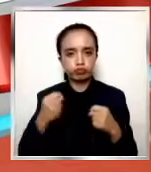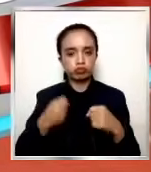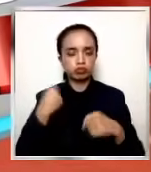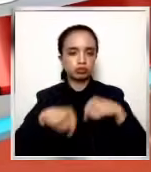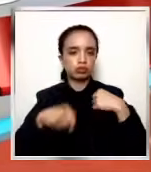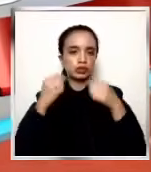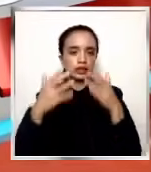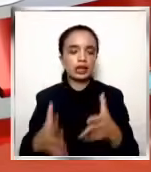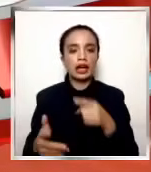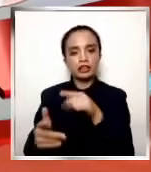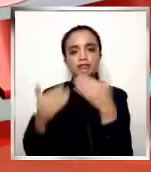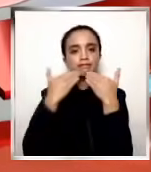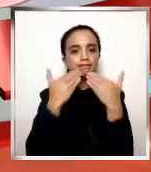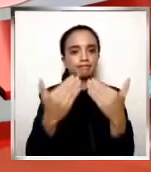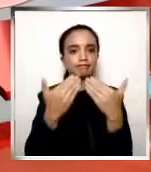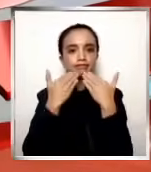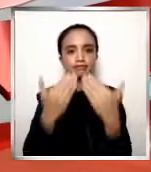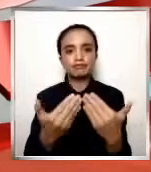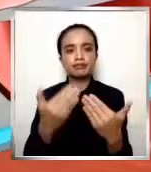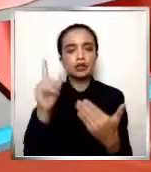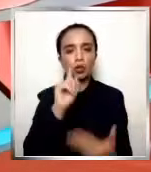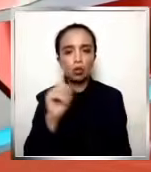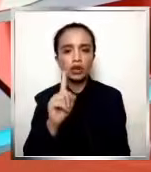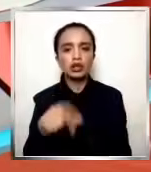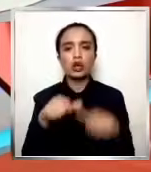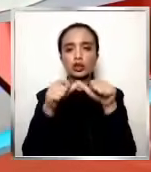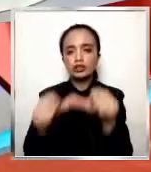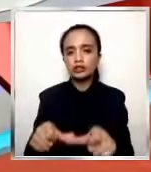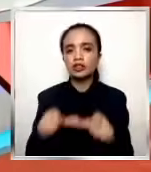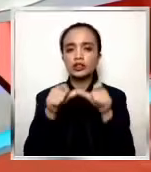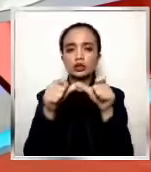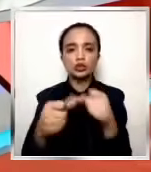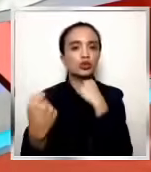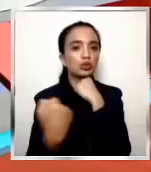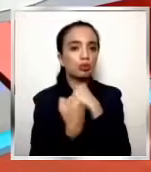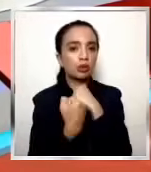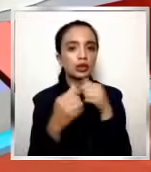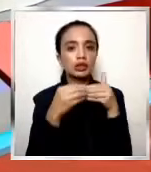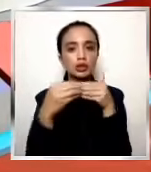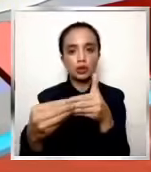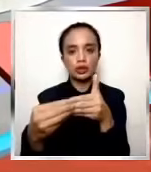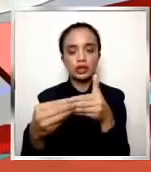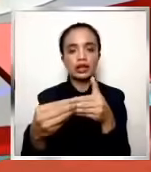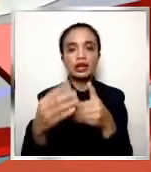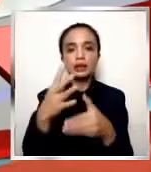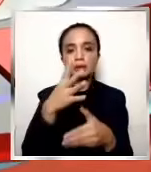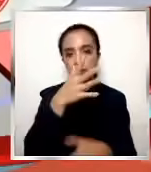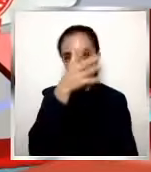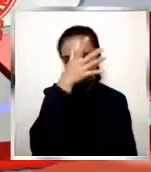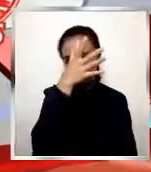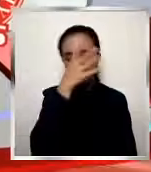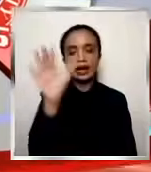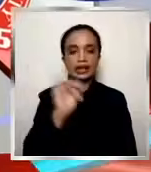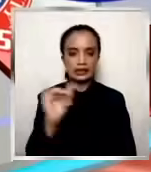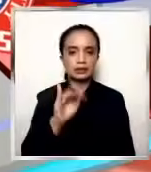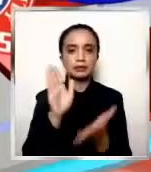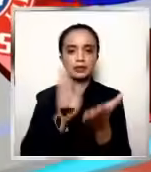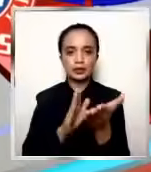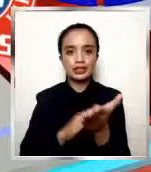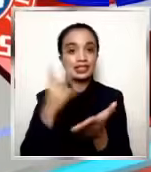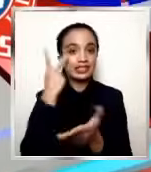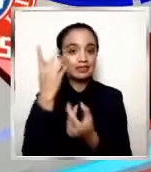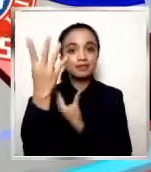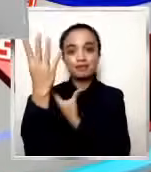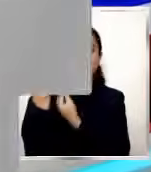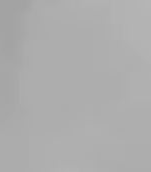ipinagpapasalamat niya ang walang sawang paggabay ng kanyang ama at suporta ng kanyang paaralan. Makitime out muna tayo kay Chino